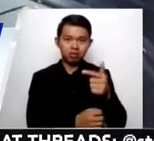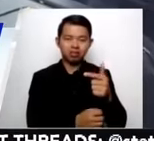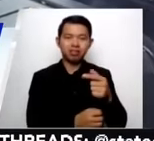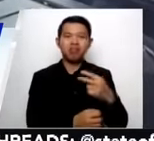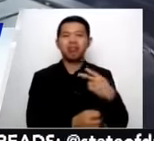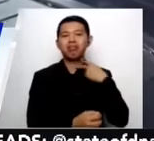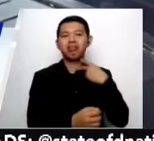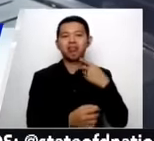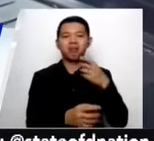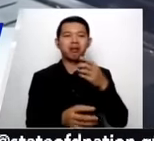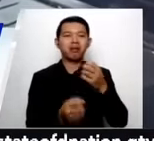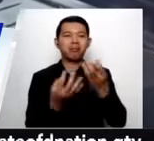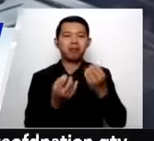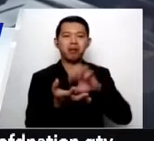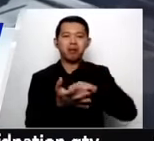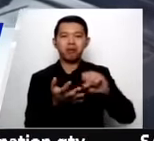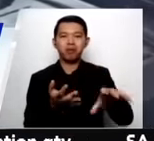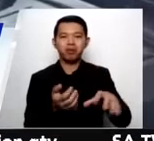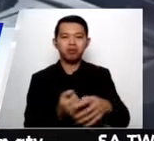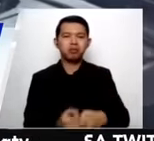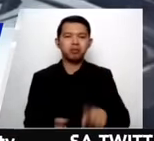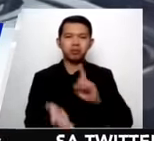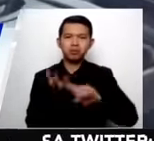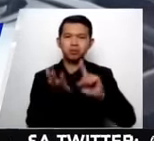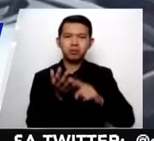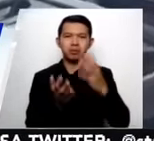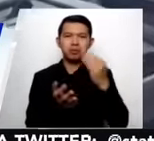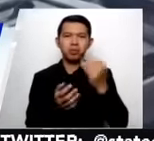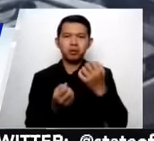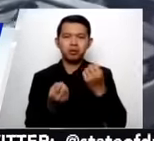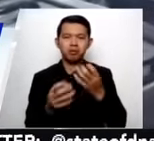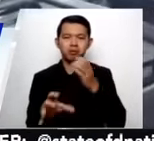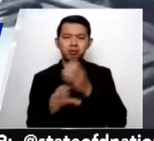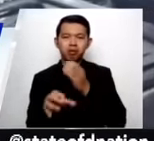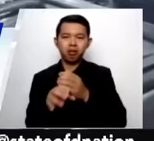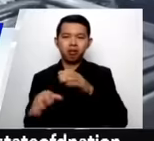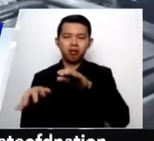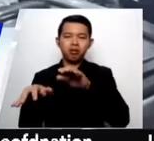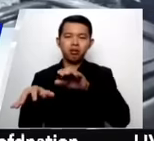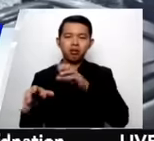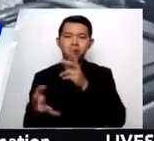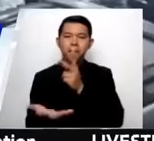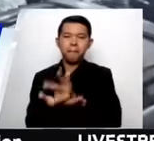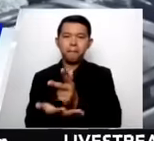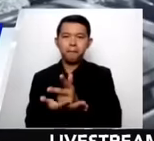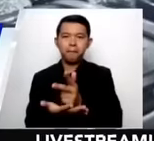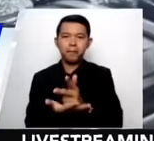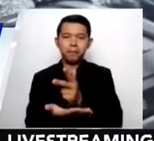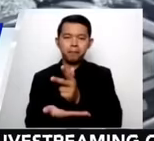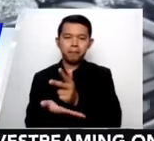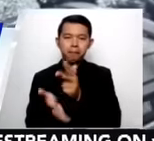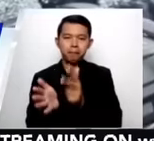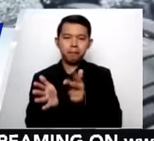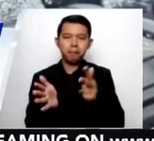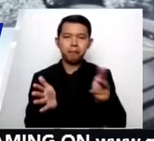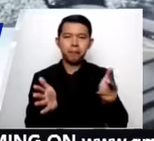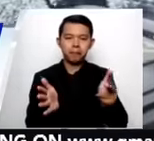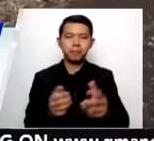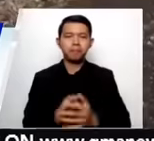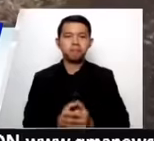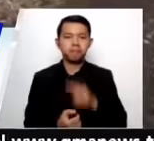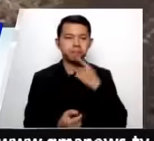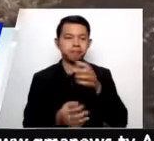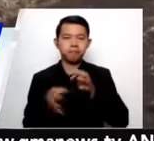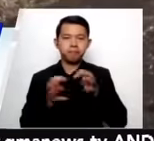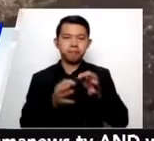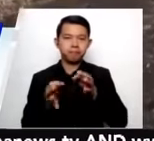may mga nakaparadang sasakyan sa may siltation area ng Lagoon. Paliwanag ng Barangay Council, Disyembre noong nakaraang taon